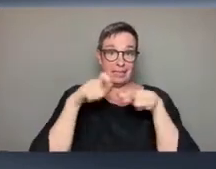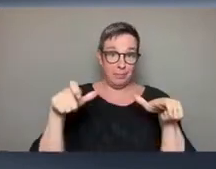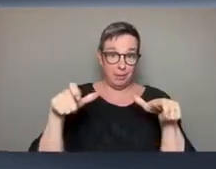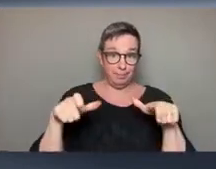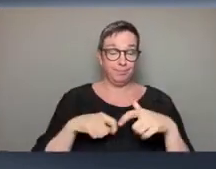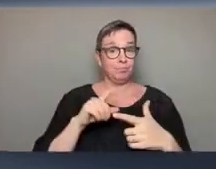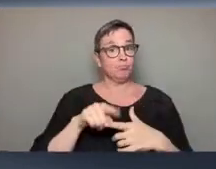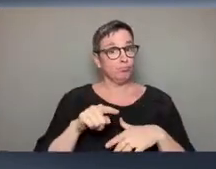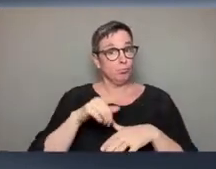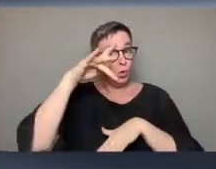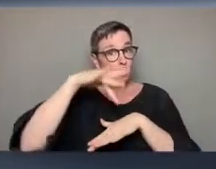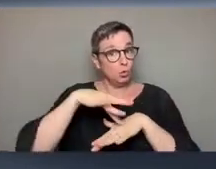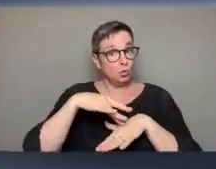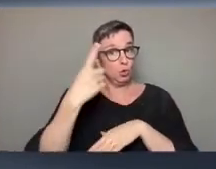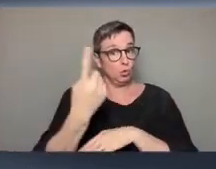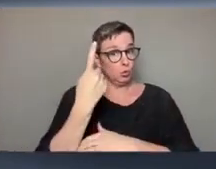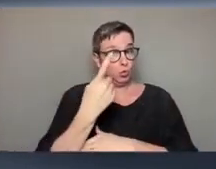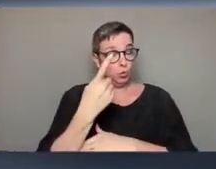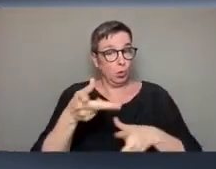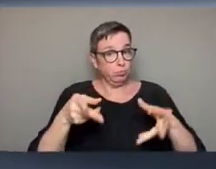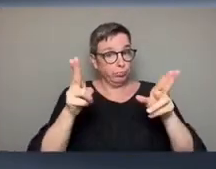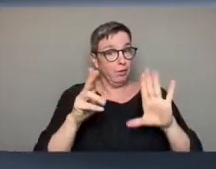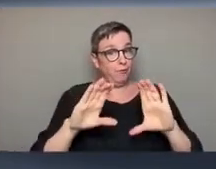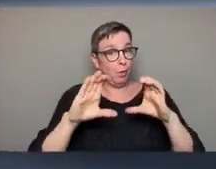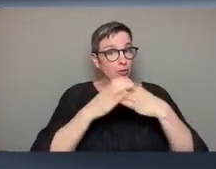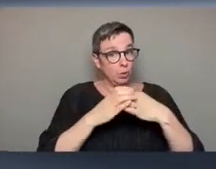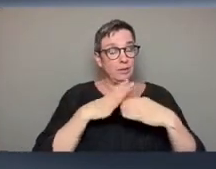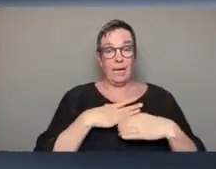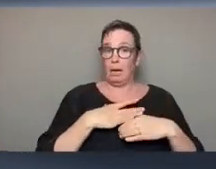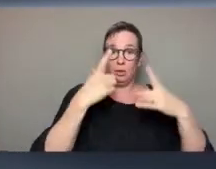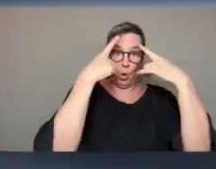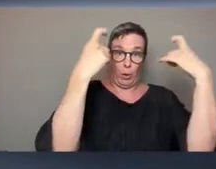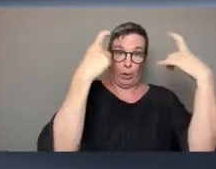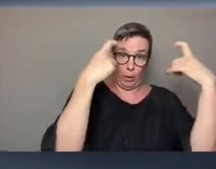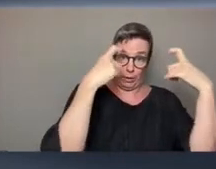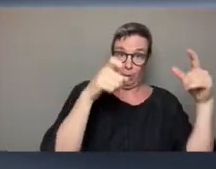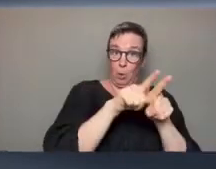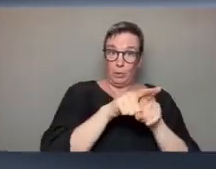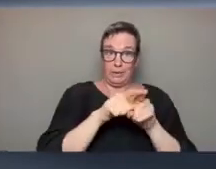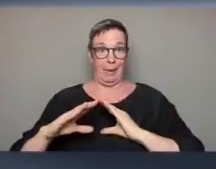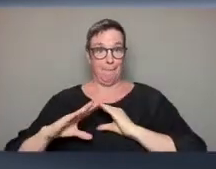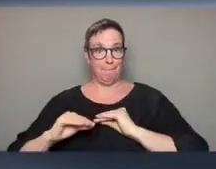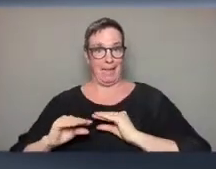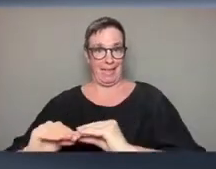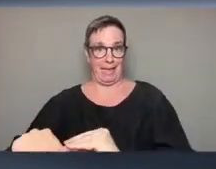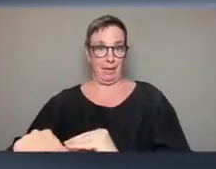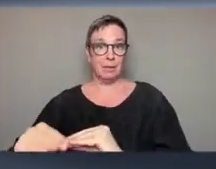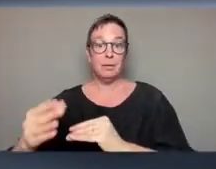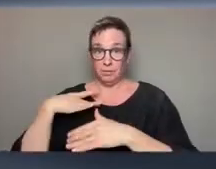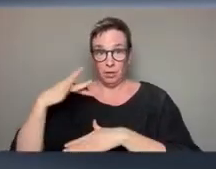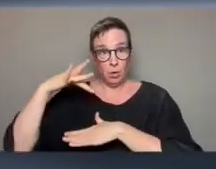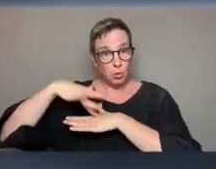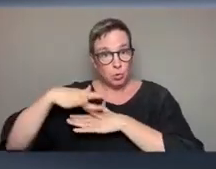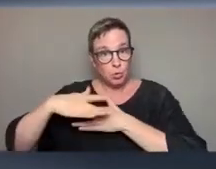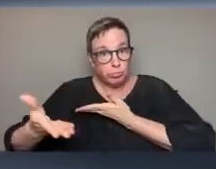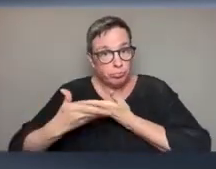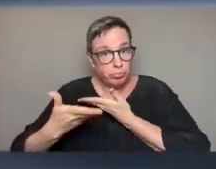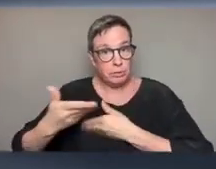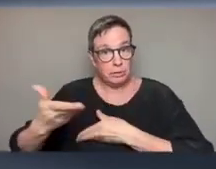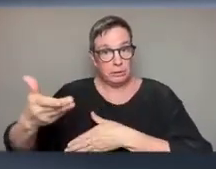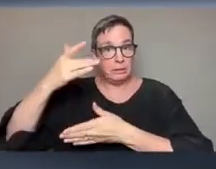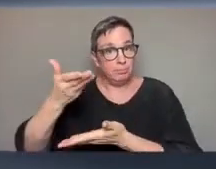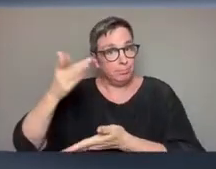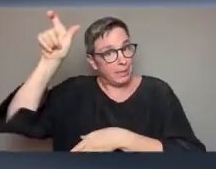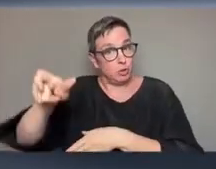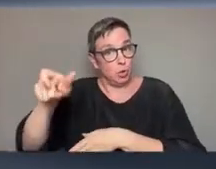toujours des parties théoriques, mais aussi de la pratique avec des mises en situation ou des échanges avec des personnes en situation de handicap,